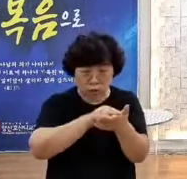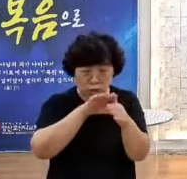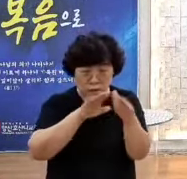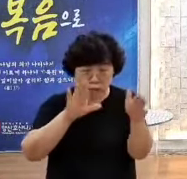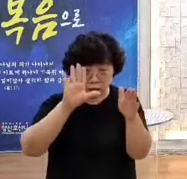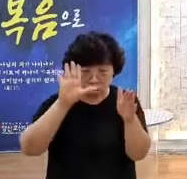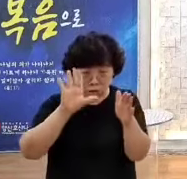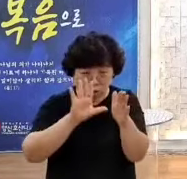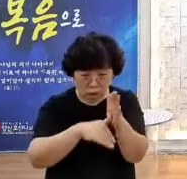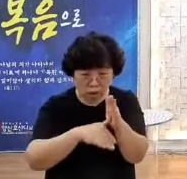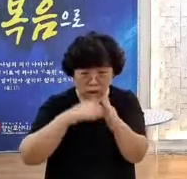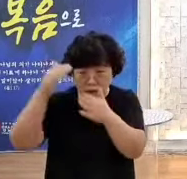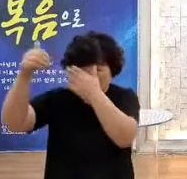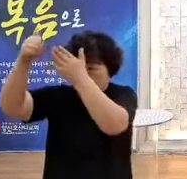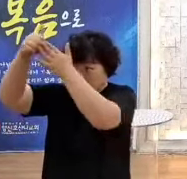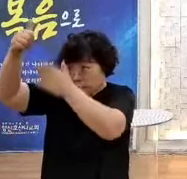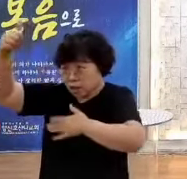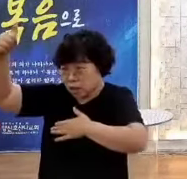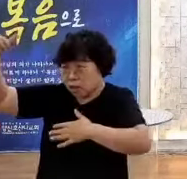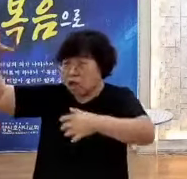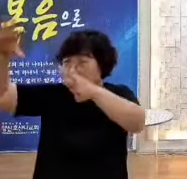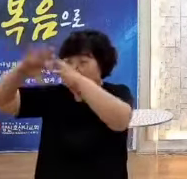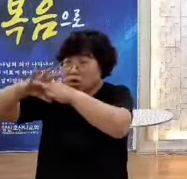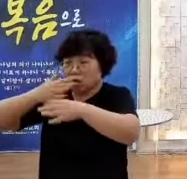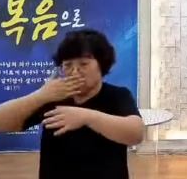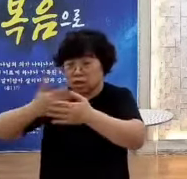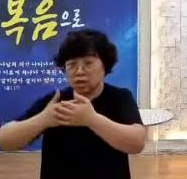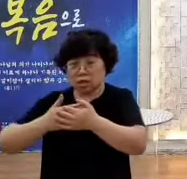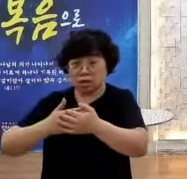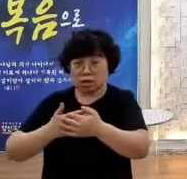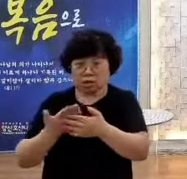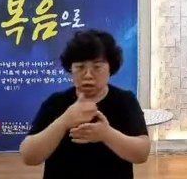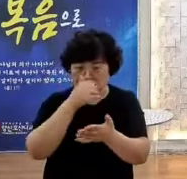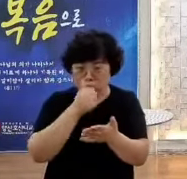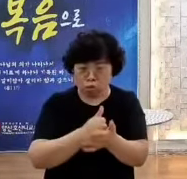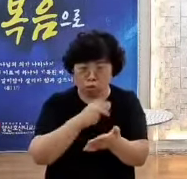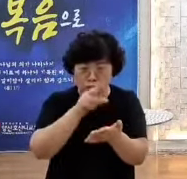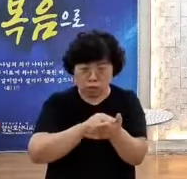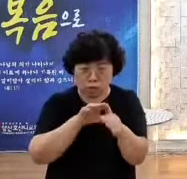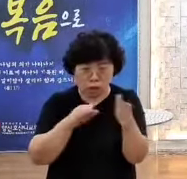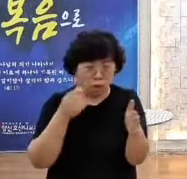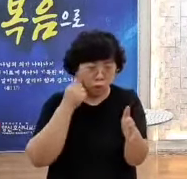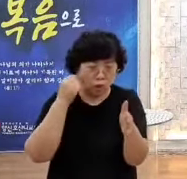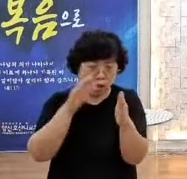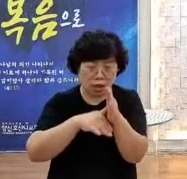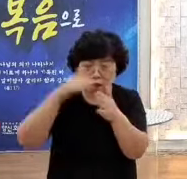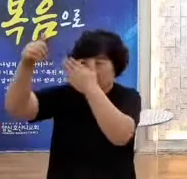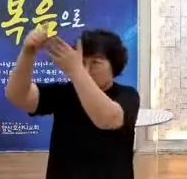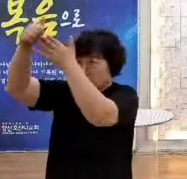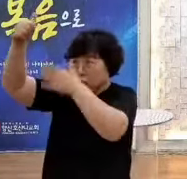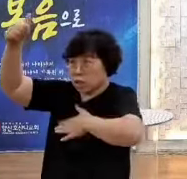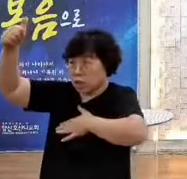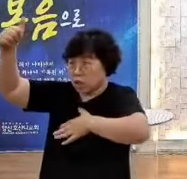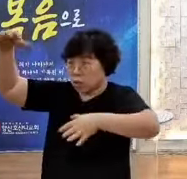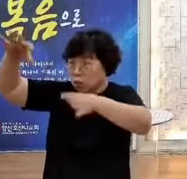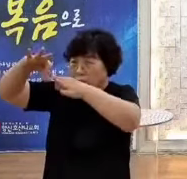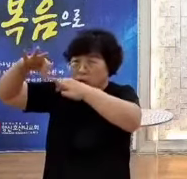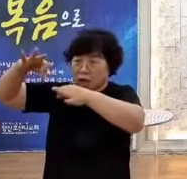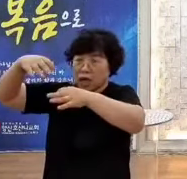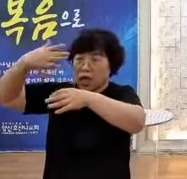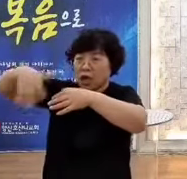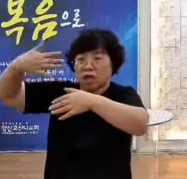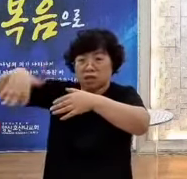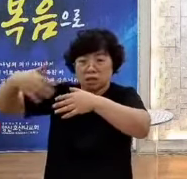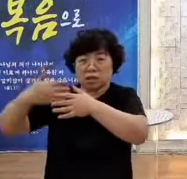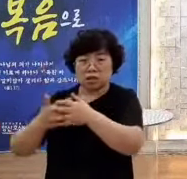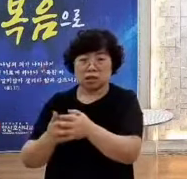연결시키죠. 하나님과 우리 사이의 화평. 아까 그랬죠. 우리 마음속에 근본적인 죄가 있을 때 그 불안의